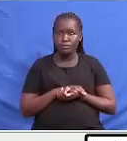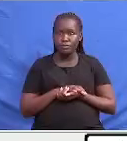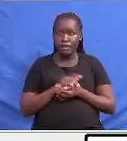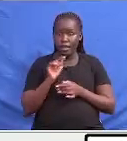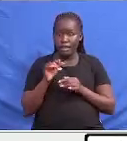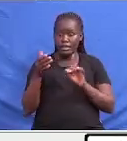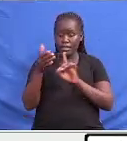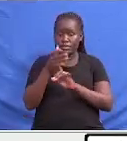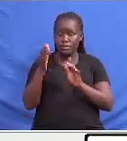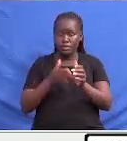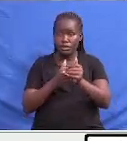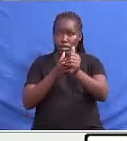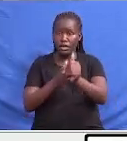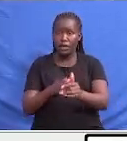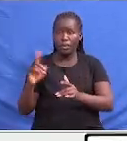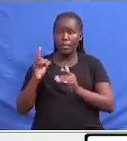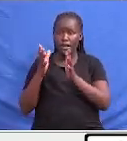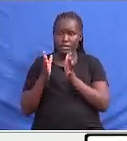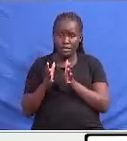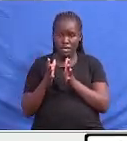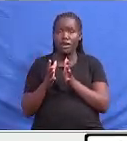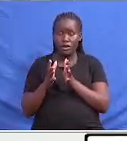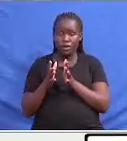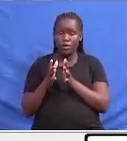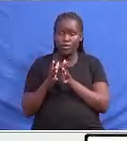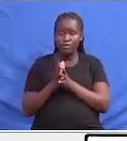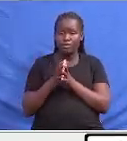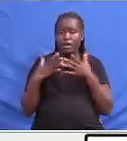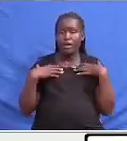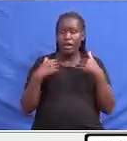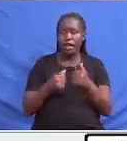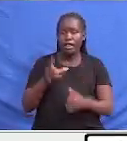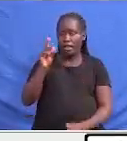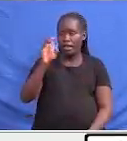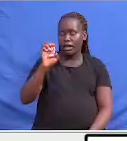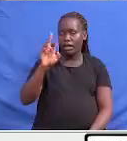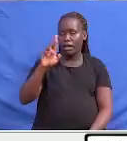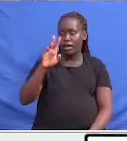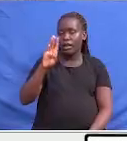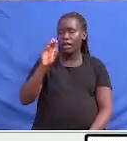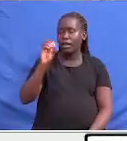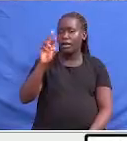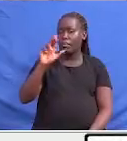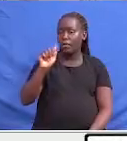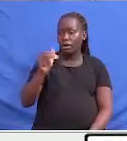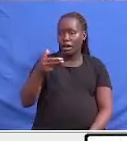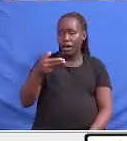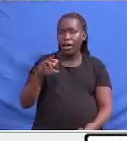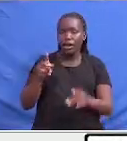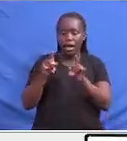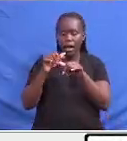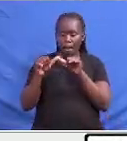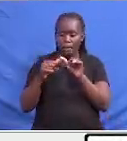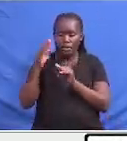Maadhimisho hayo yaliongozwa na waziri wa afya Daktari Deborah Barasa yalilenga hitaji la kutanguliza afya ya akili mahali pa kazi na katika